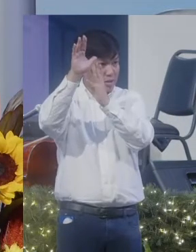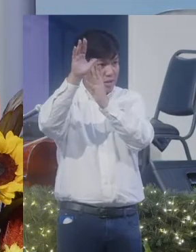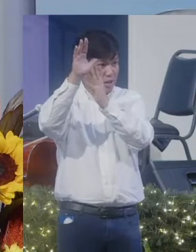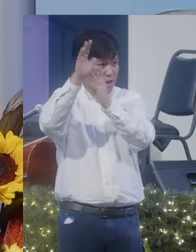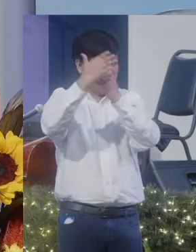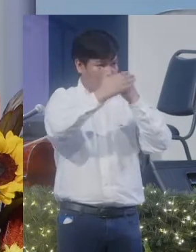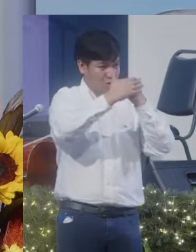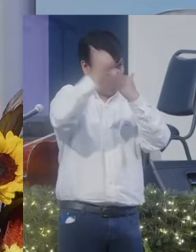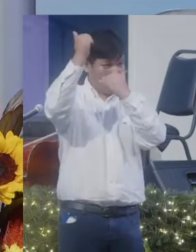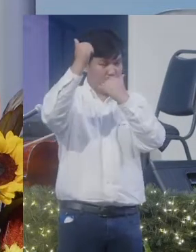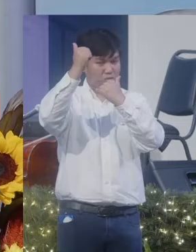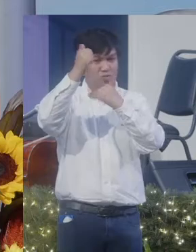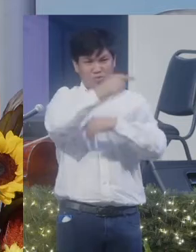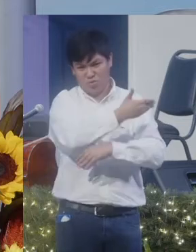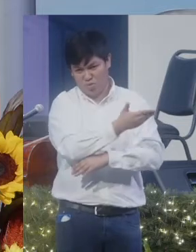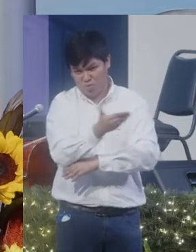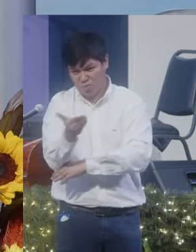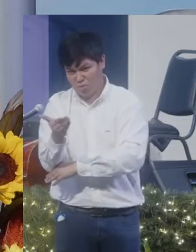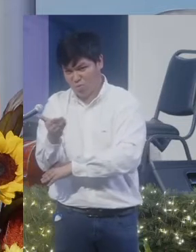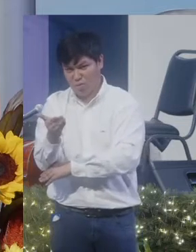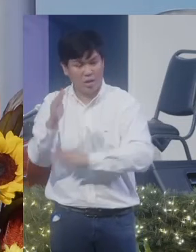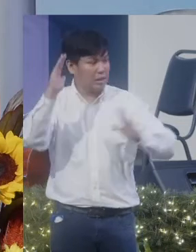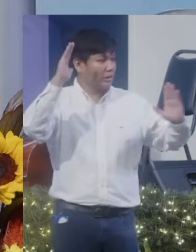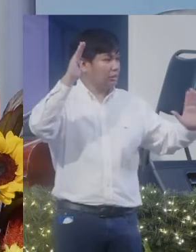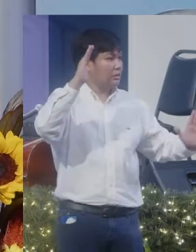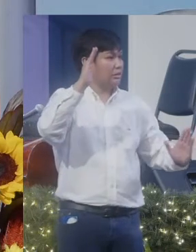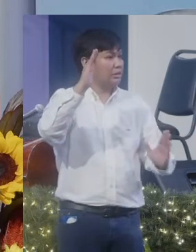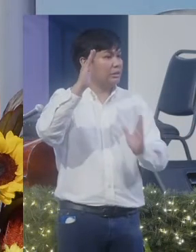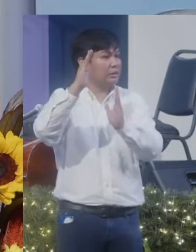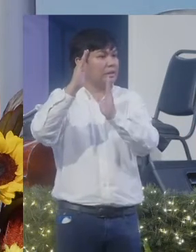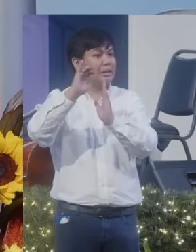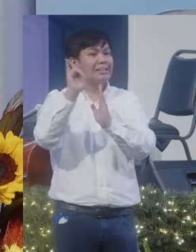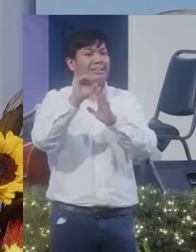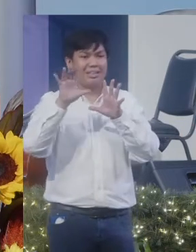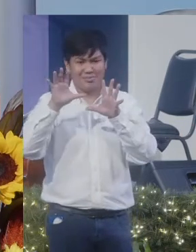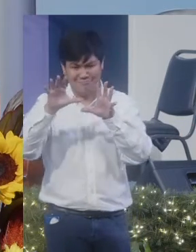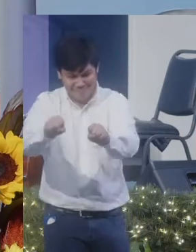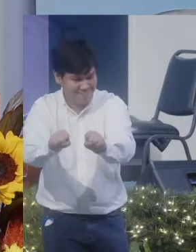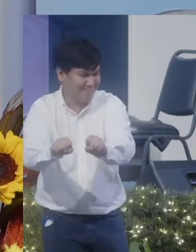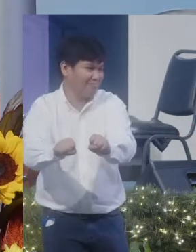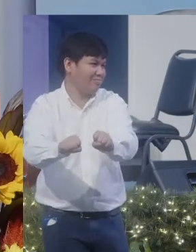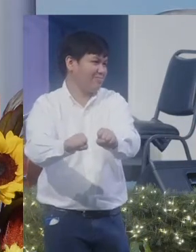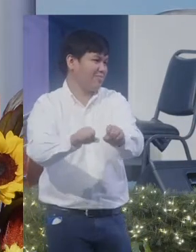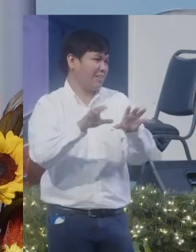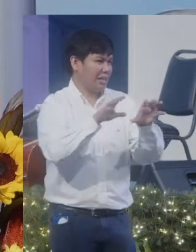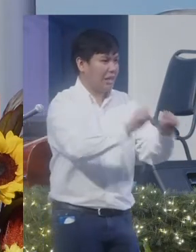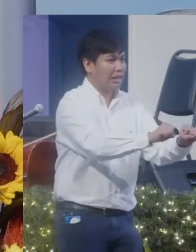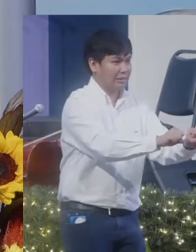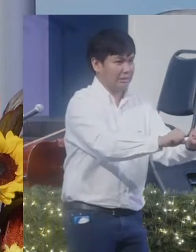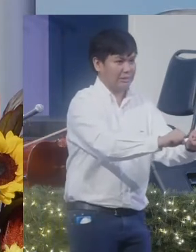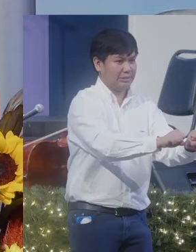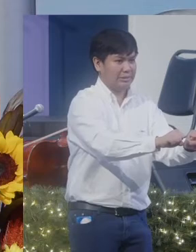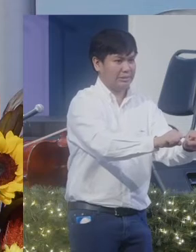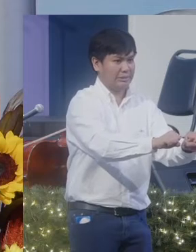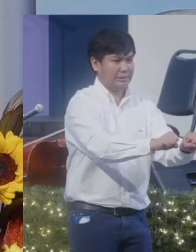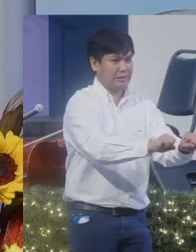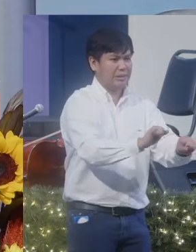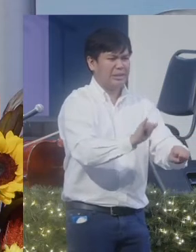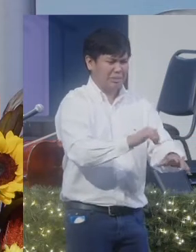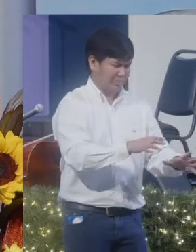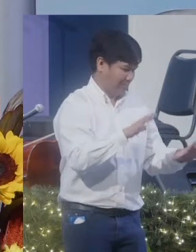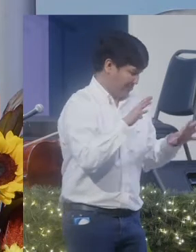him. Yung salita po na draw is to catch with a net and to drag